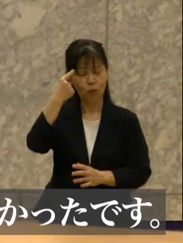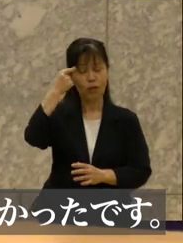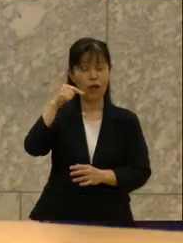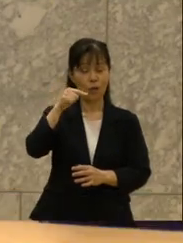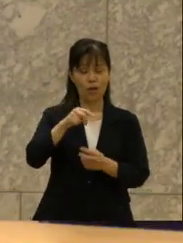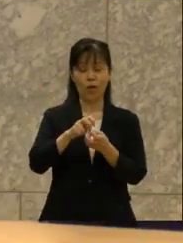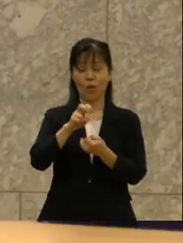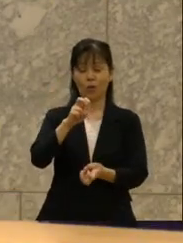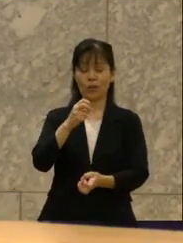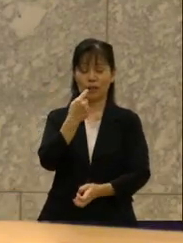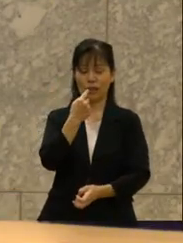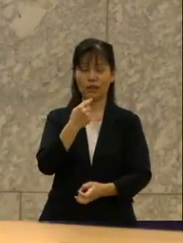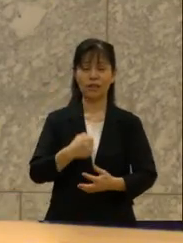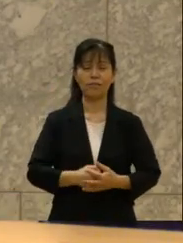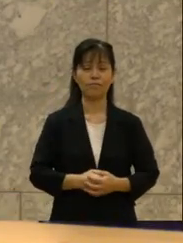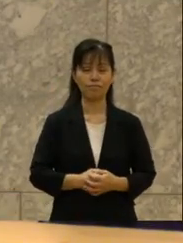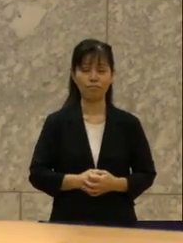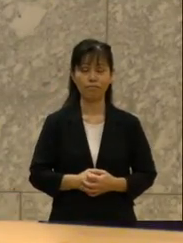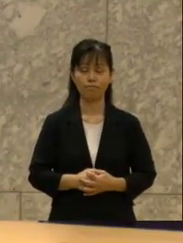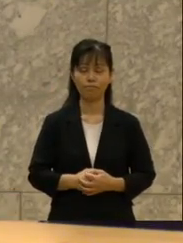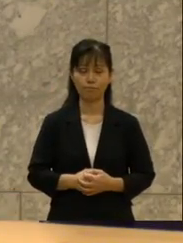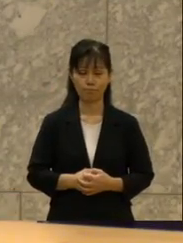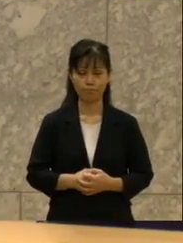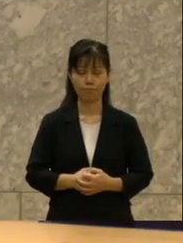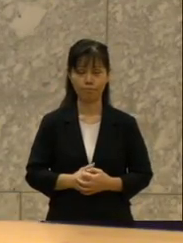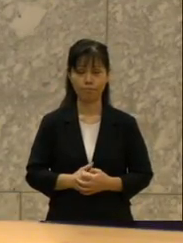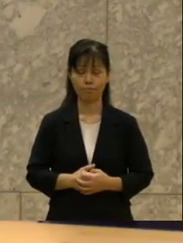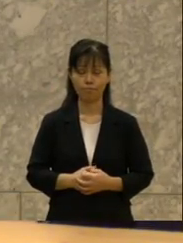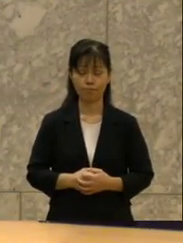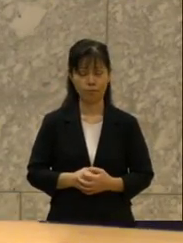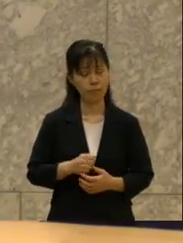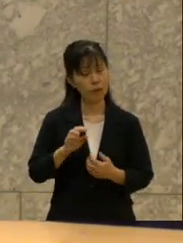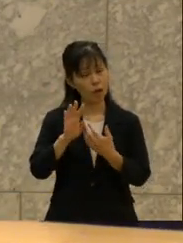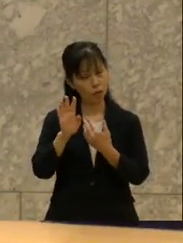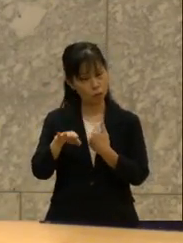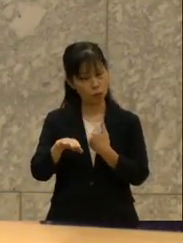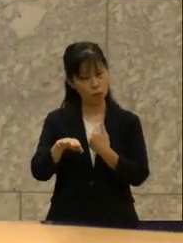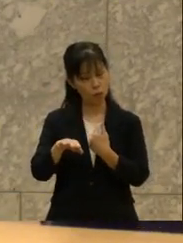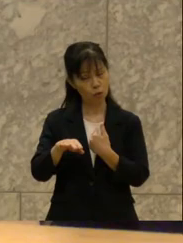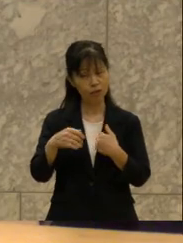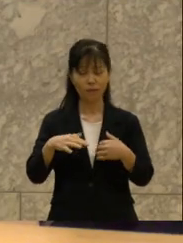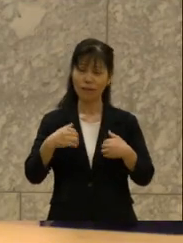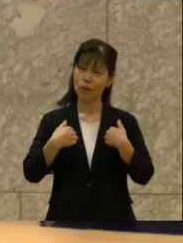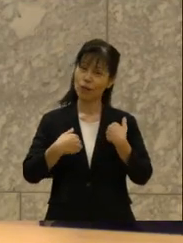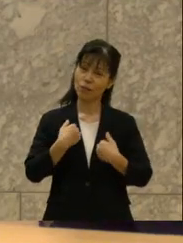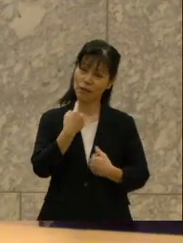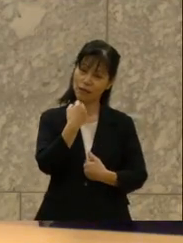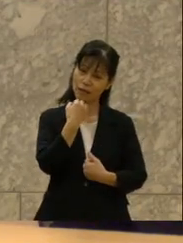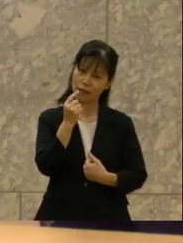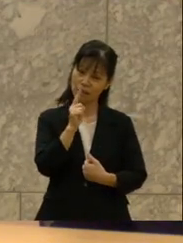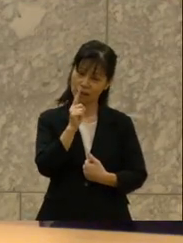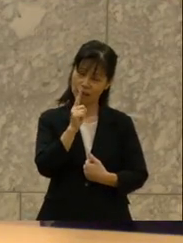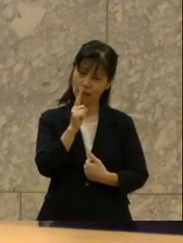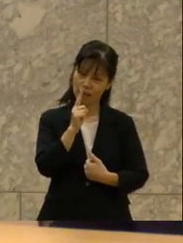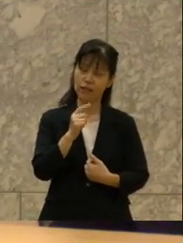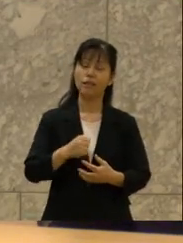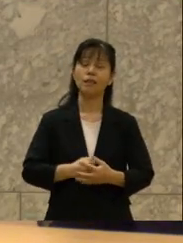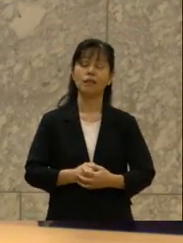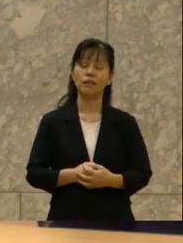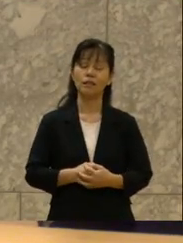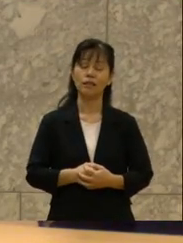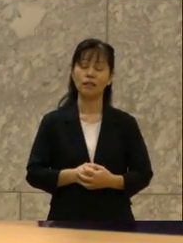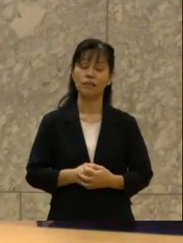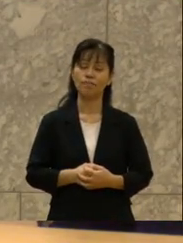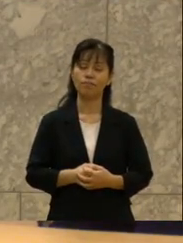大きかったですそうですねであとは今楽しみにしというかこうやっていることとしては